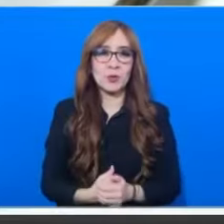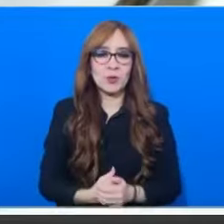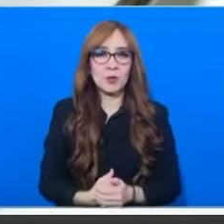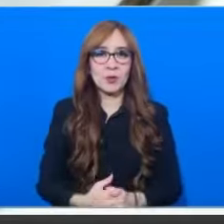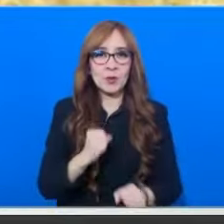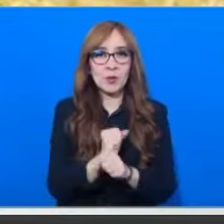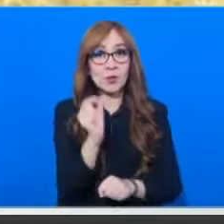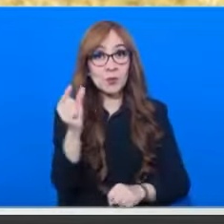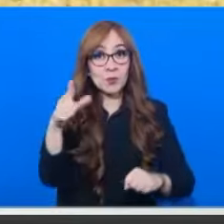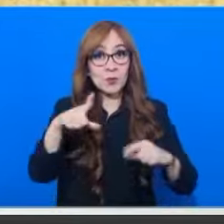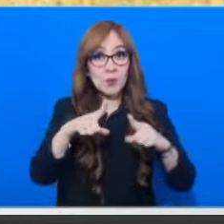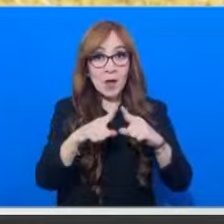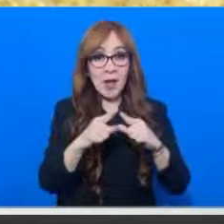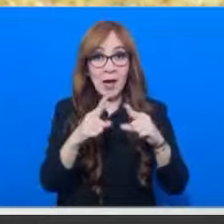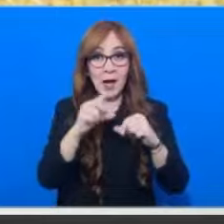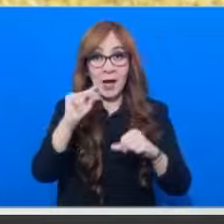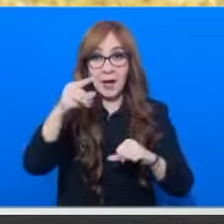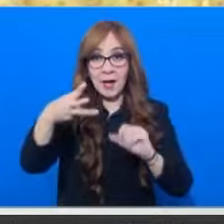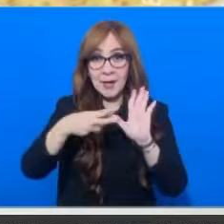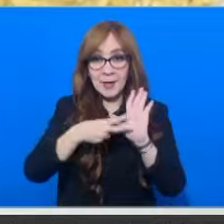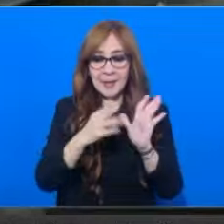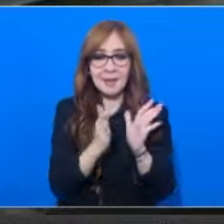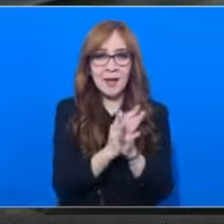aren, ketumbar, dan rempah-rempah lainnya.